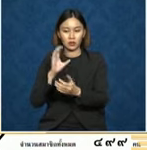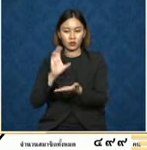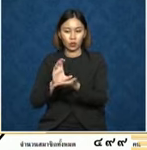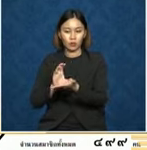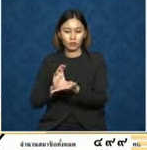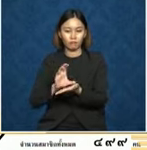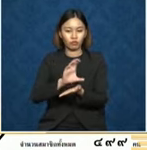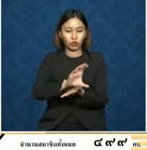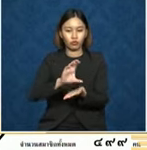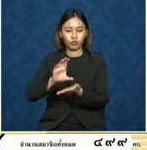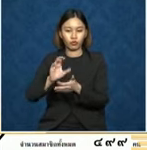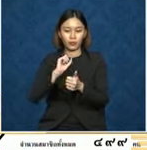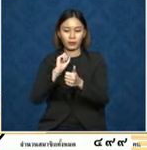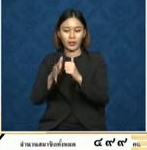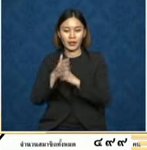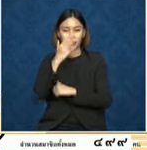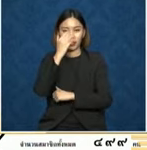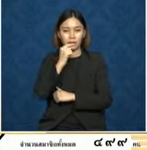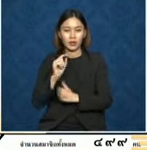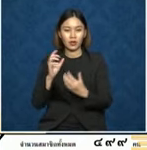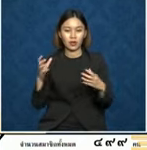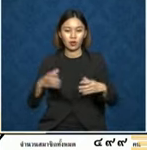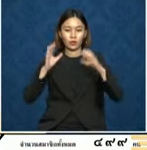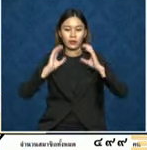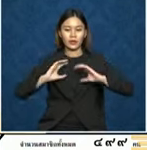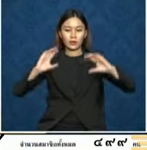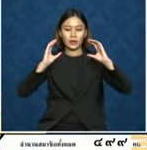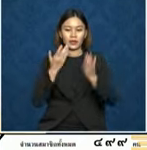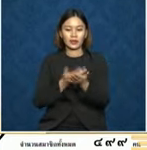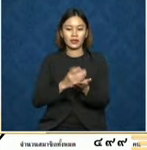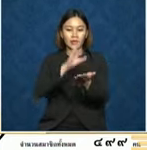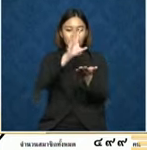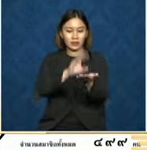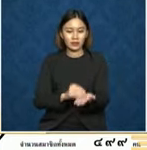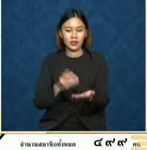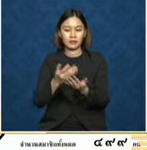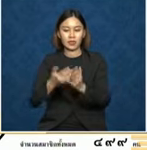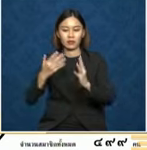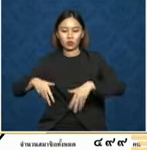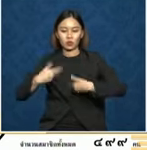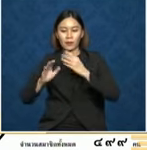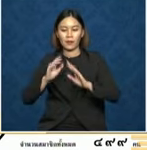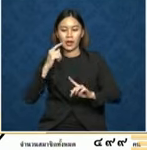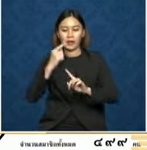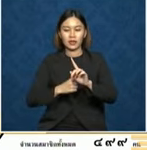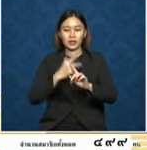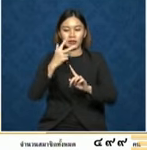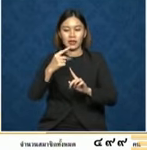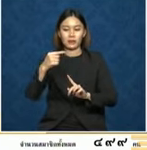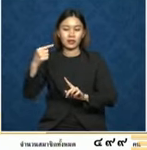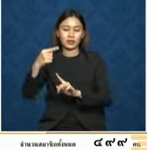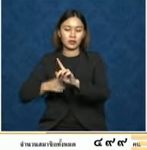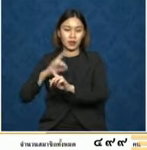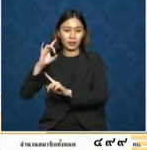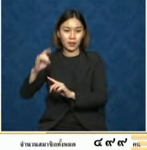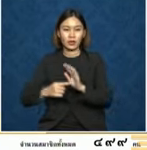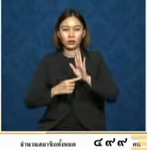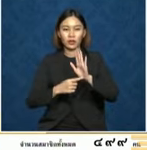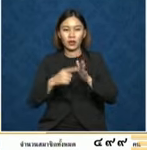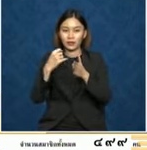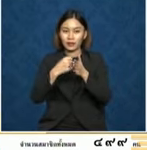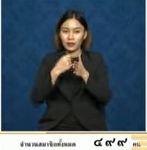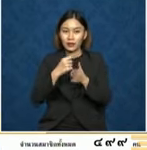ออกมาใช้ได้ทันทีเนื่องจากรัฐบาลจะเริ่มเก็บรายได้หรือมีรายได้ภาครัฐในช่วงเดือนมีนาถึงสิงหาคมตัวอย่างที่ง่าย